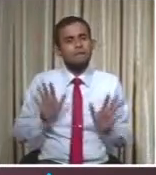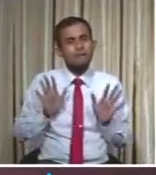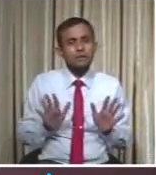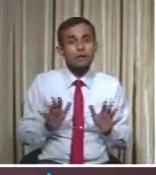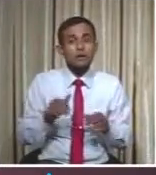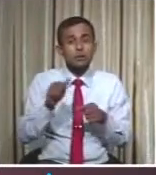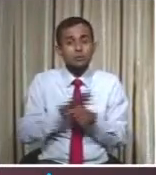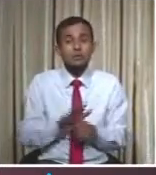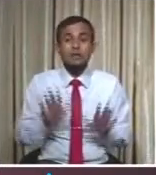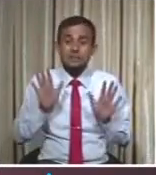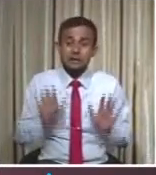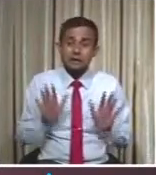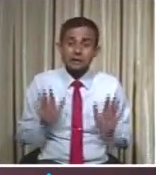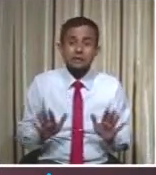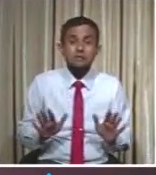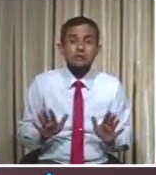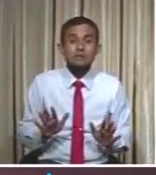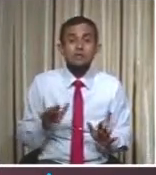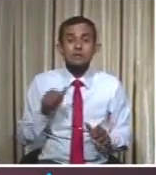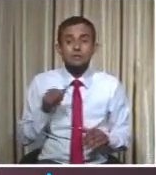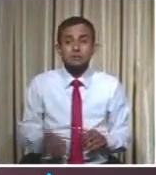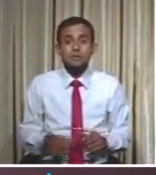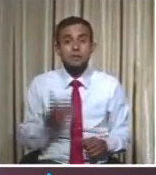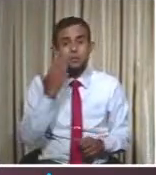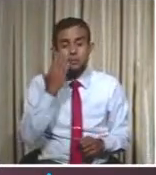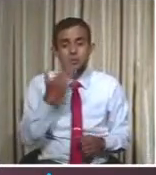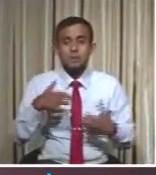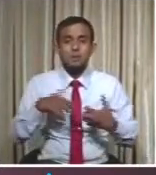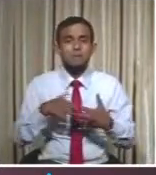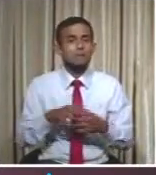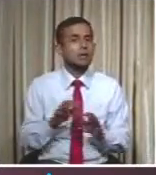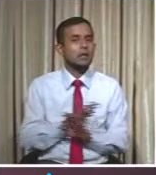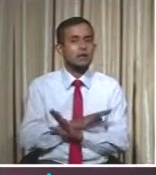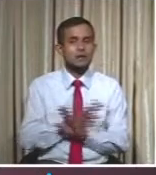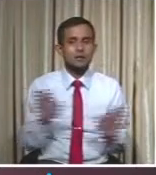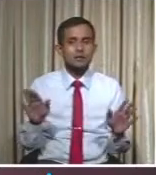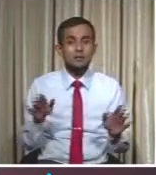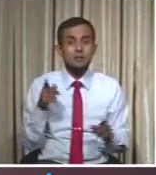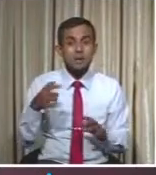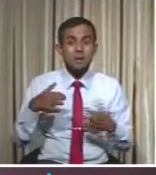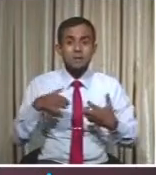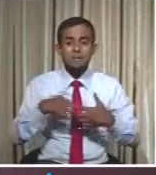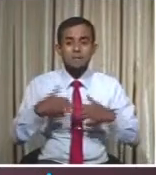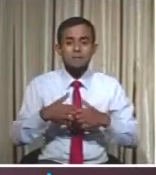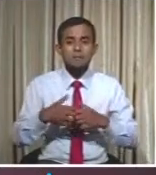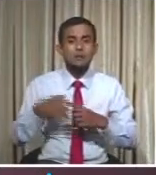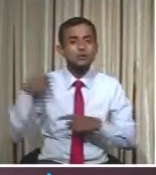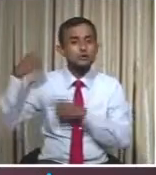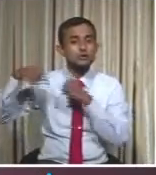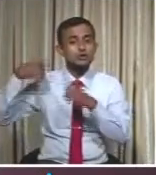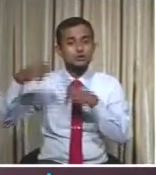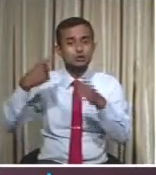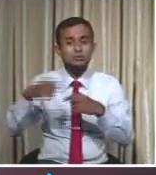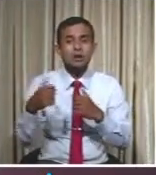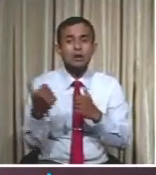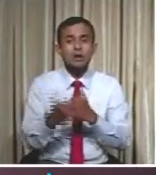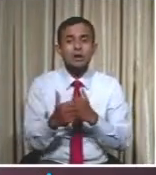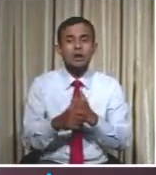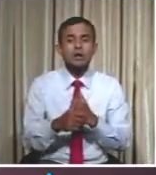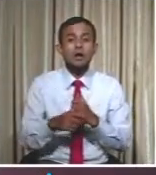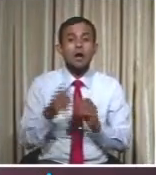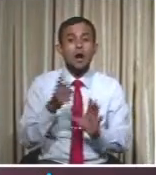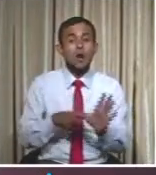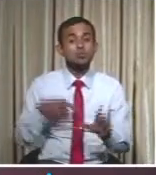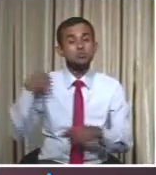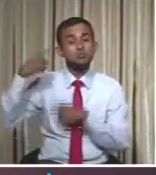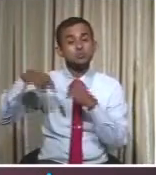කොවිඩ් නිසාවත් පමණක්වත් මූණ දෙන අර්බුදයක් නෙවෙයි මේ අර්බුදය කාලයක් තිස්සේ නිර්මාණය වෙච්ච අවුරුදු